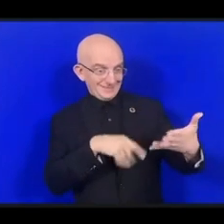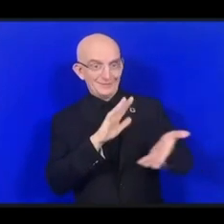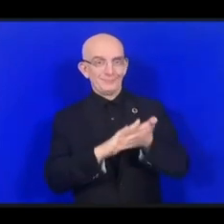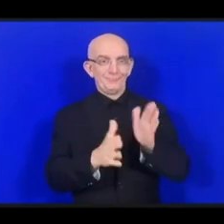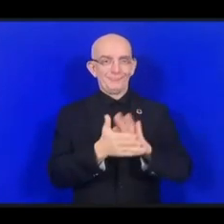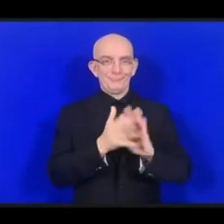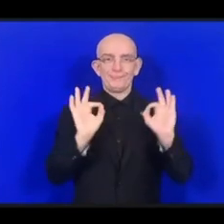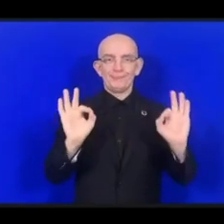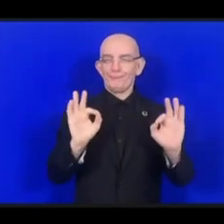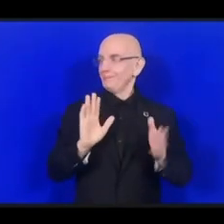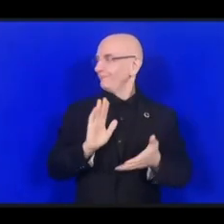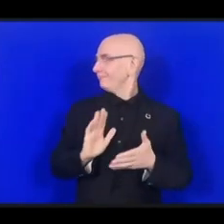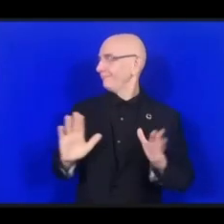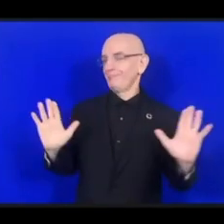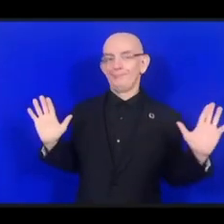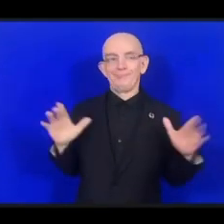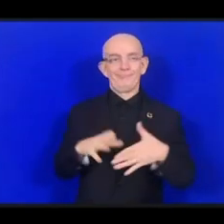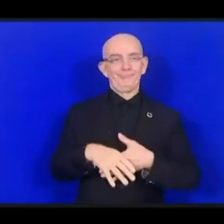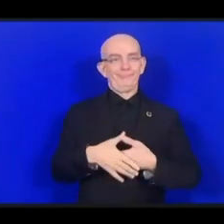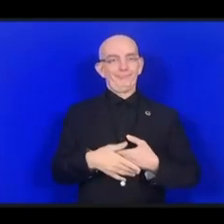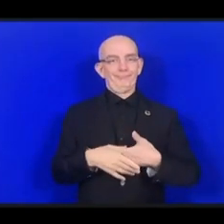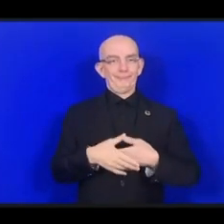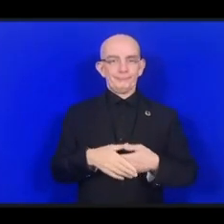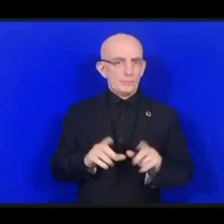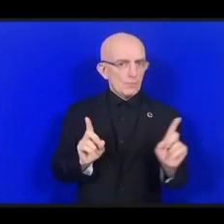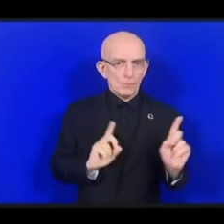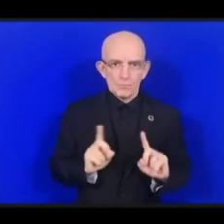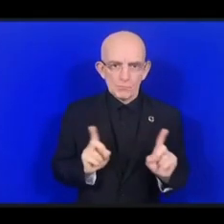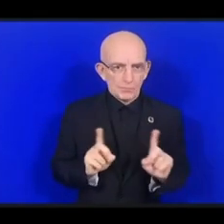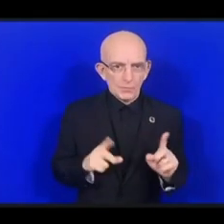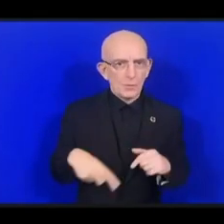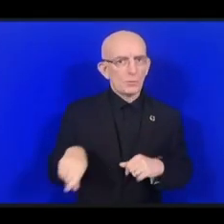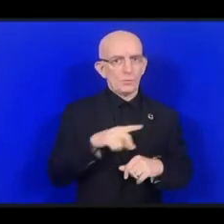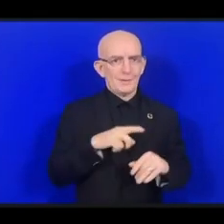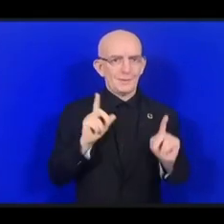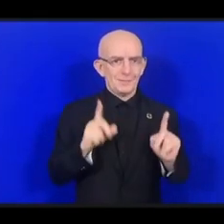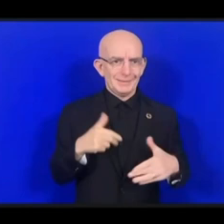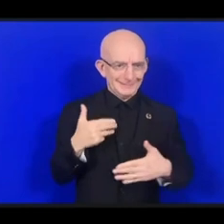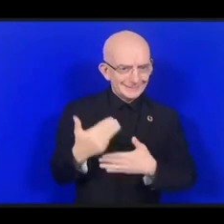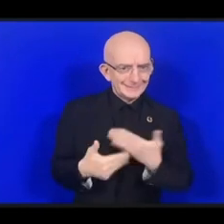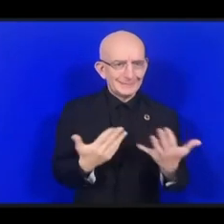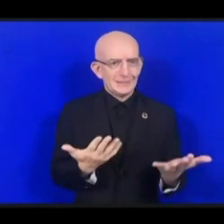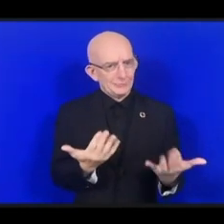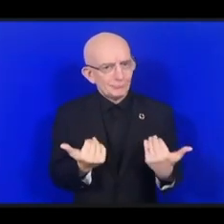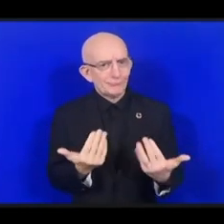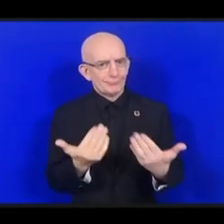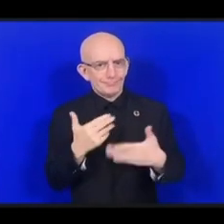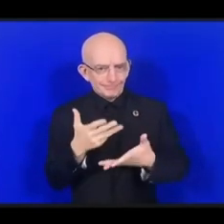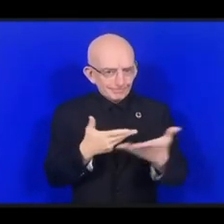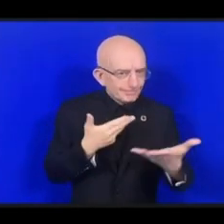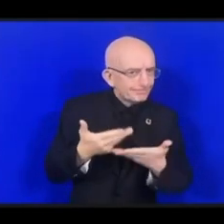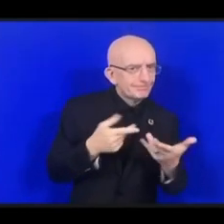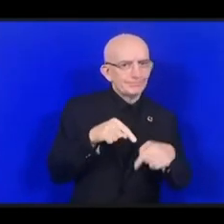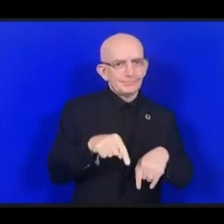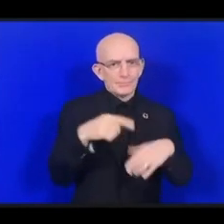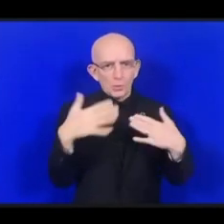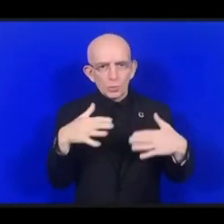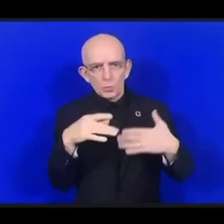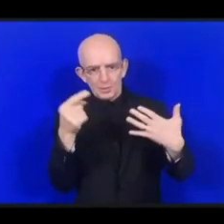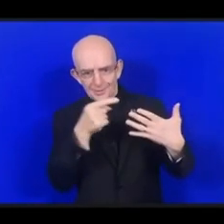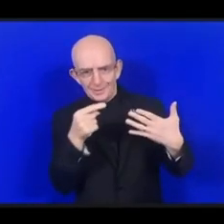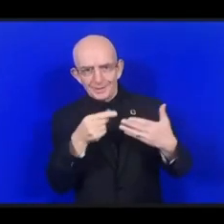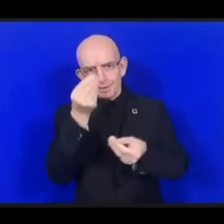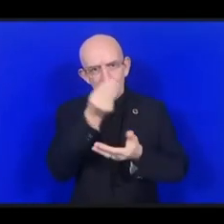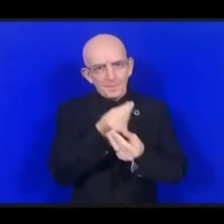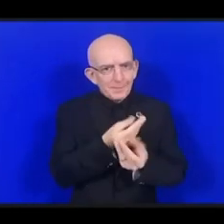الارقام تظهر النتائج المهمه والرؤى والرسائل الرئيسيه بالاضافه الى التفكير المستقبلي والاجراءات والسياسات